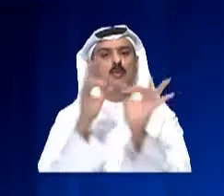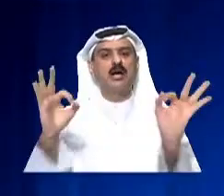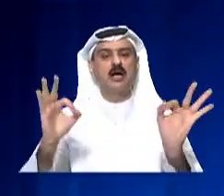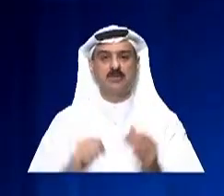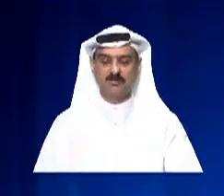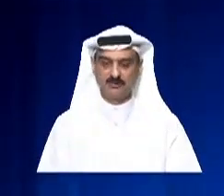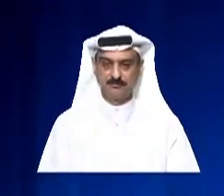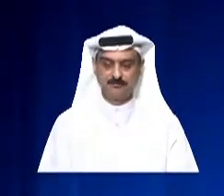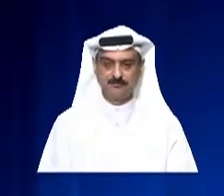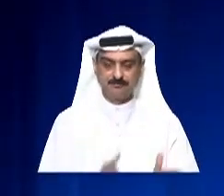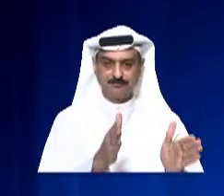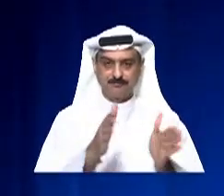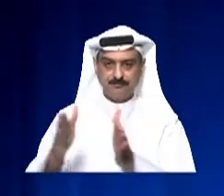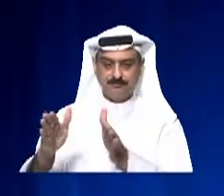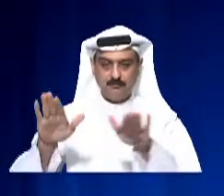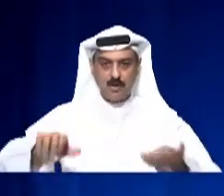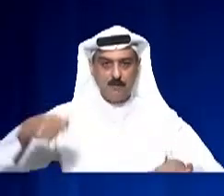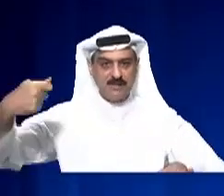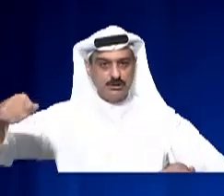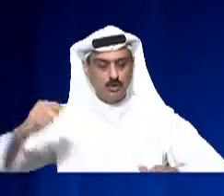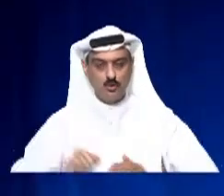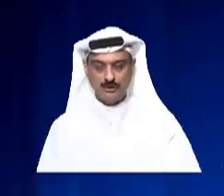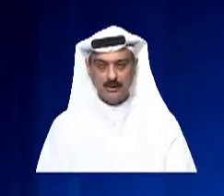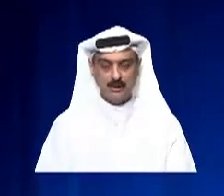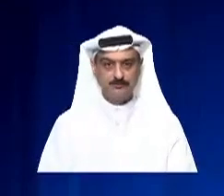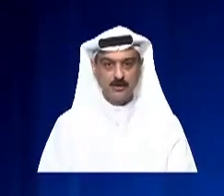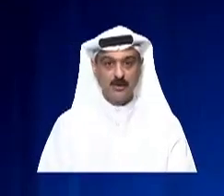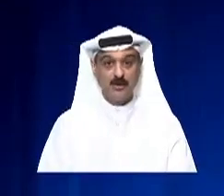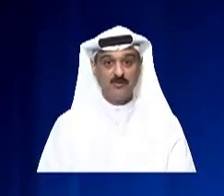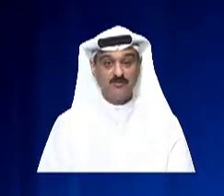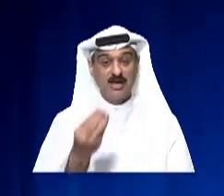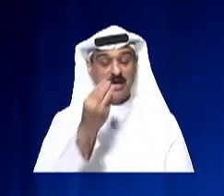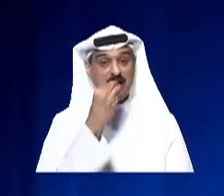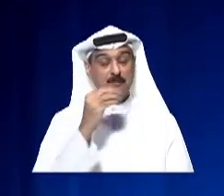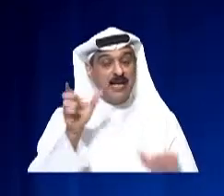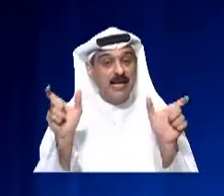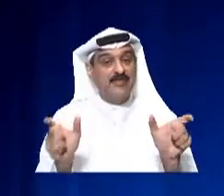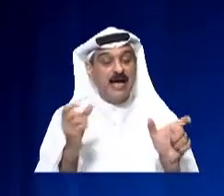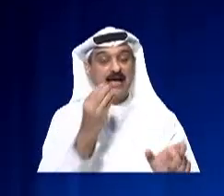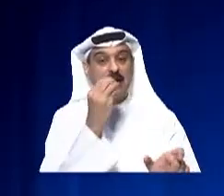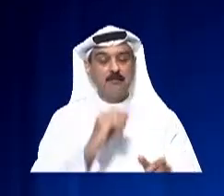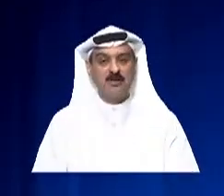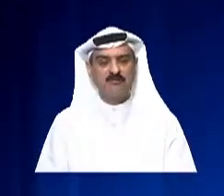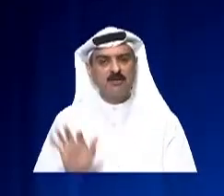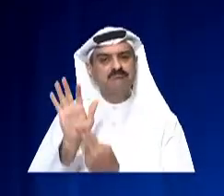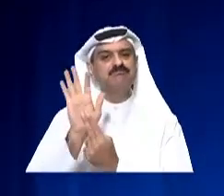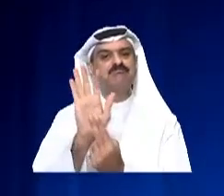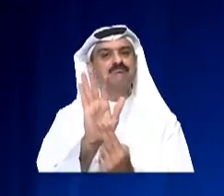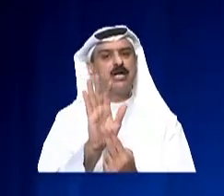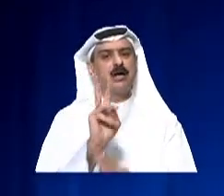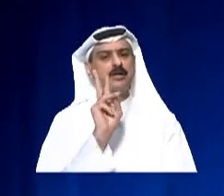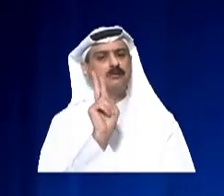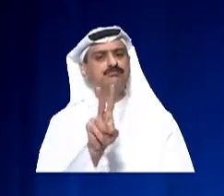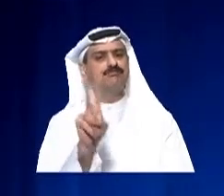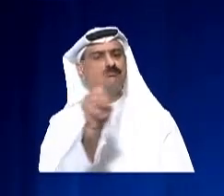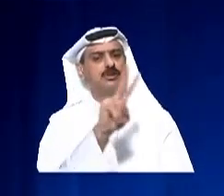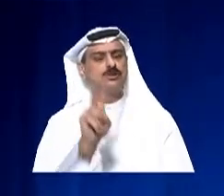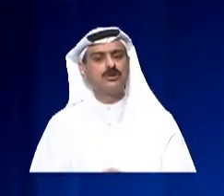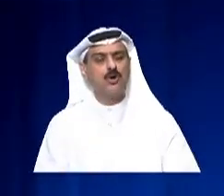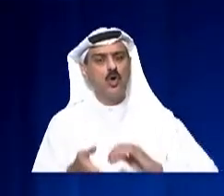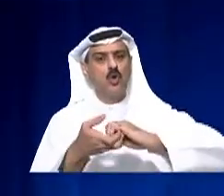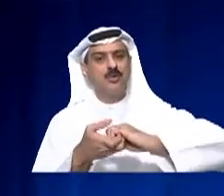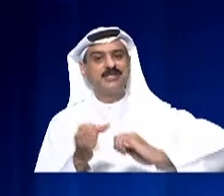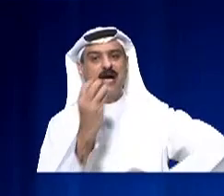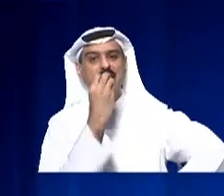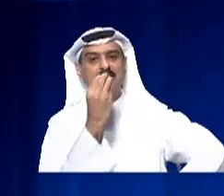علما بتوصيات لجنة تعزيز منظومة الأمن الغذائي بشأن مرئيات وتقارير الجهات المعنية والاتحادات الغذائية